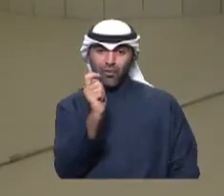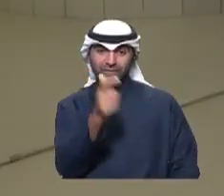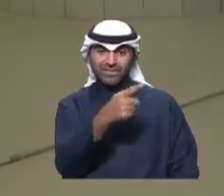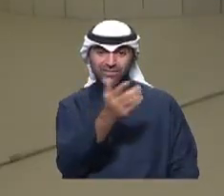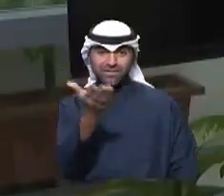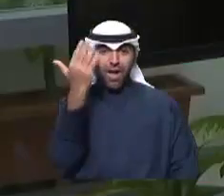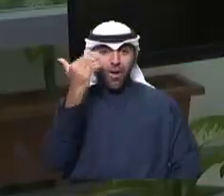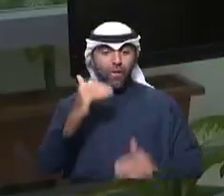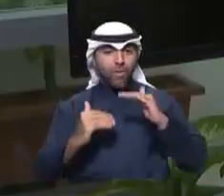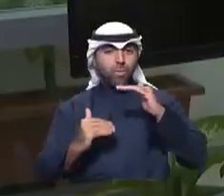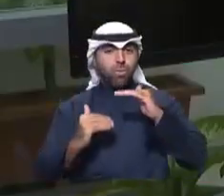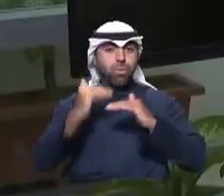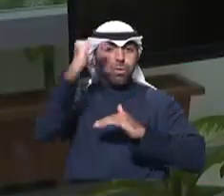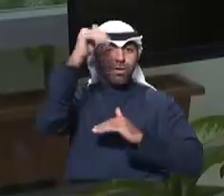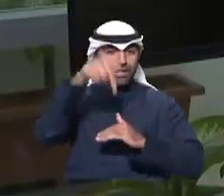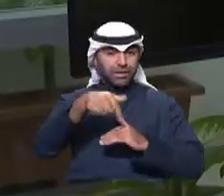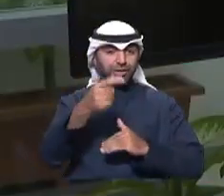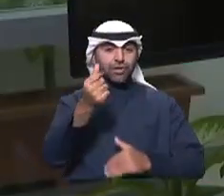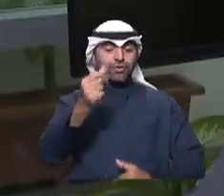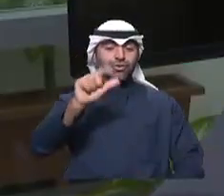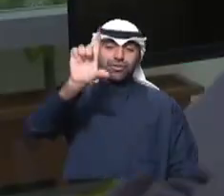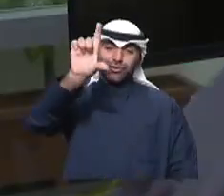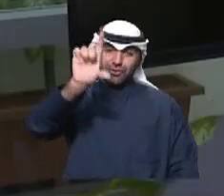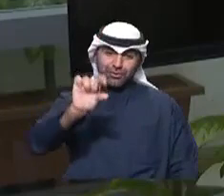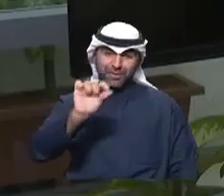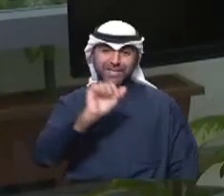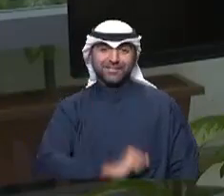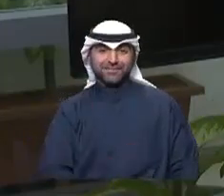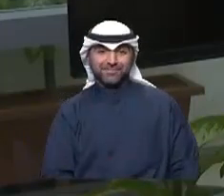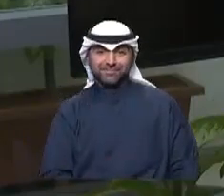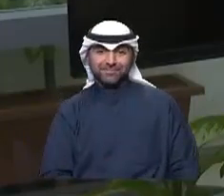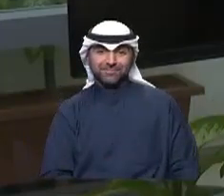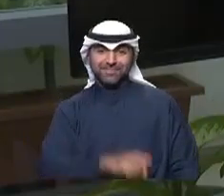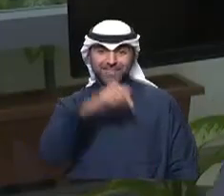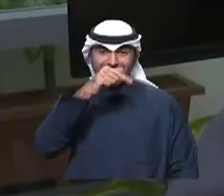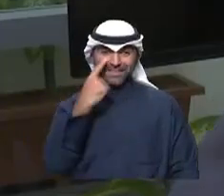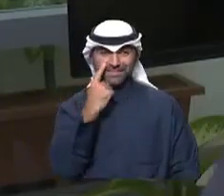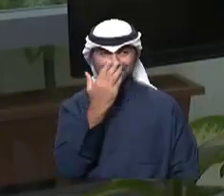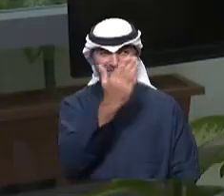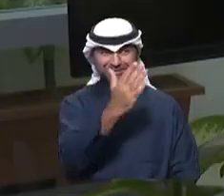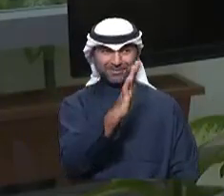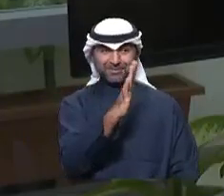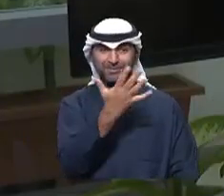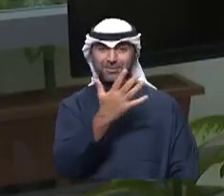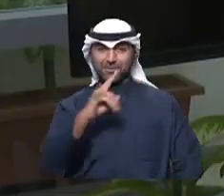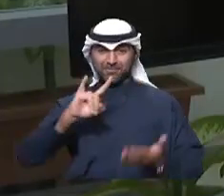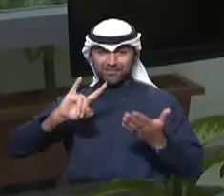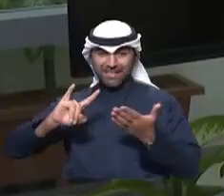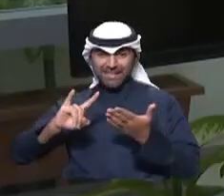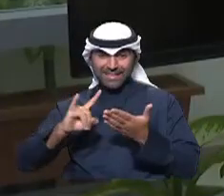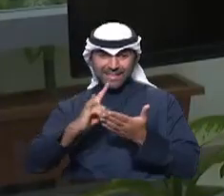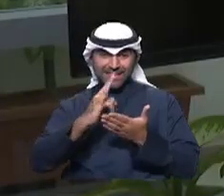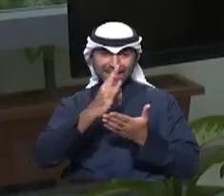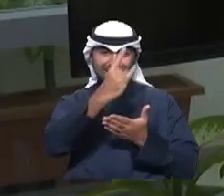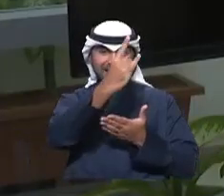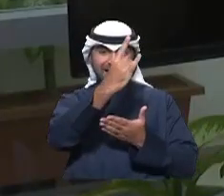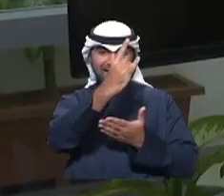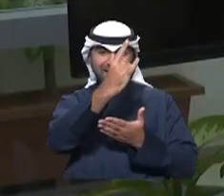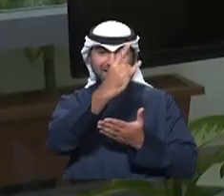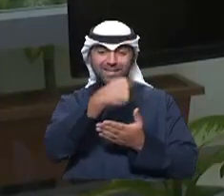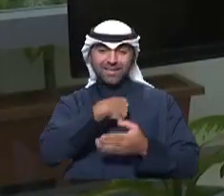الويست اللي عندنا. مشروعنا عبارة عن طائرة طيرانها وهبوطها يكون بشكل افقي اشبه بالدرون او الهليكوبتر